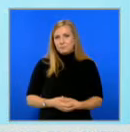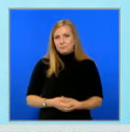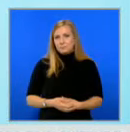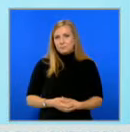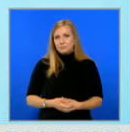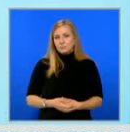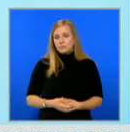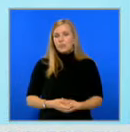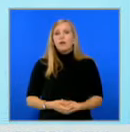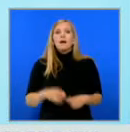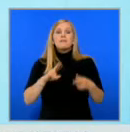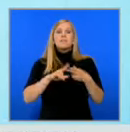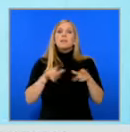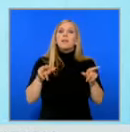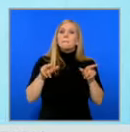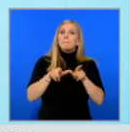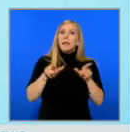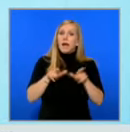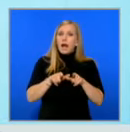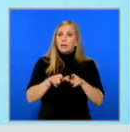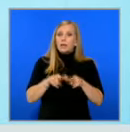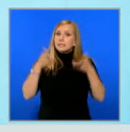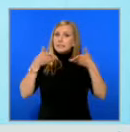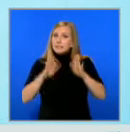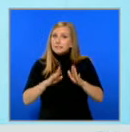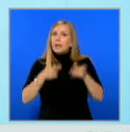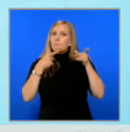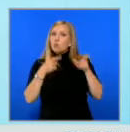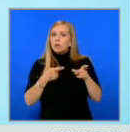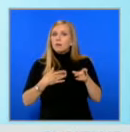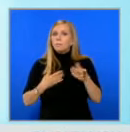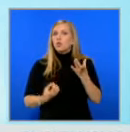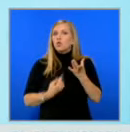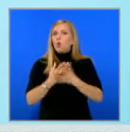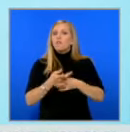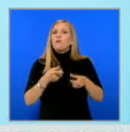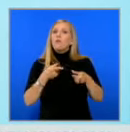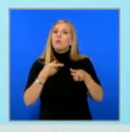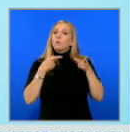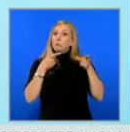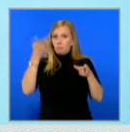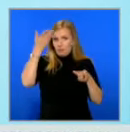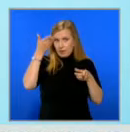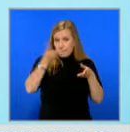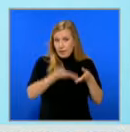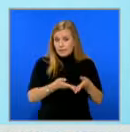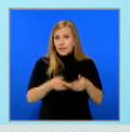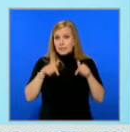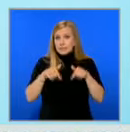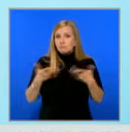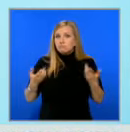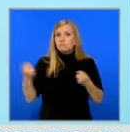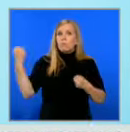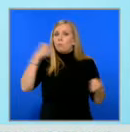прокурорският син васил михайлов сново обви ние този път за побой над приятелката си и четири закани за